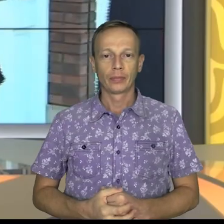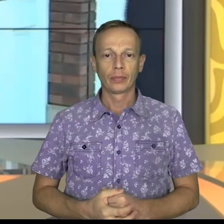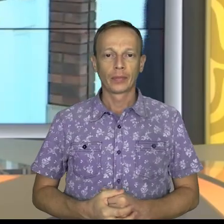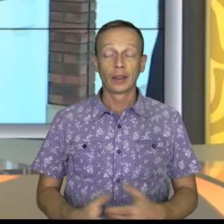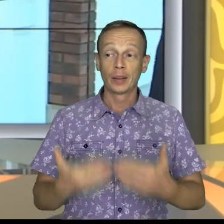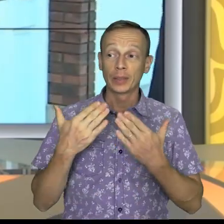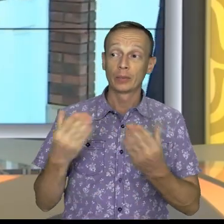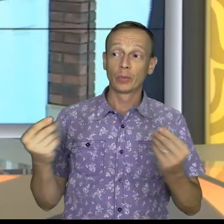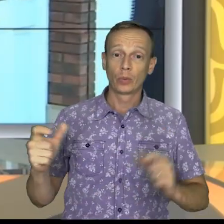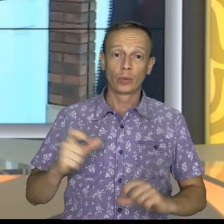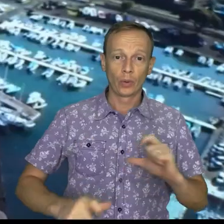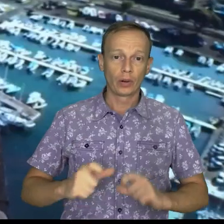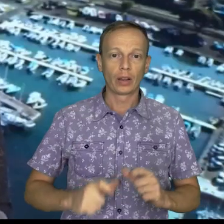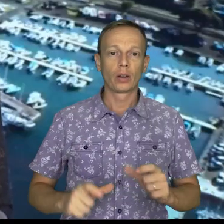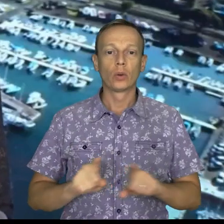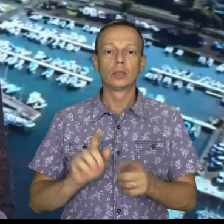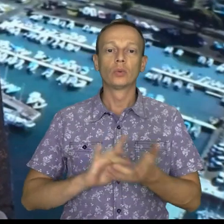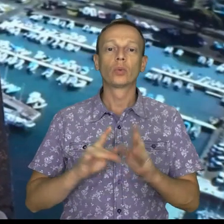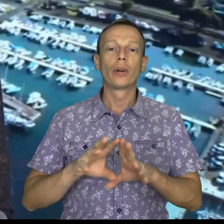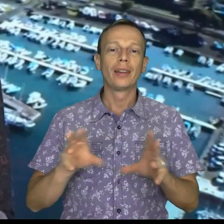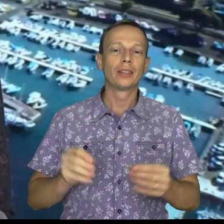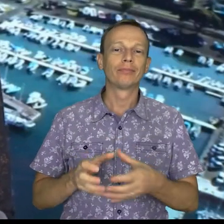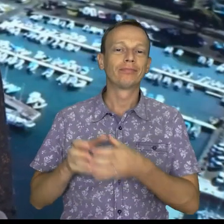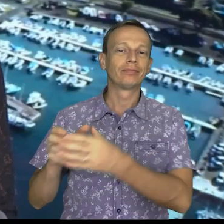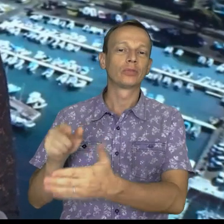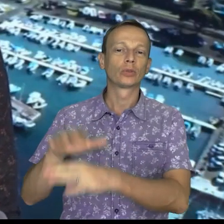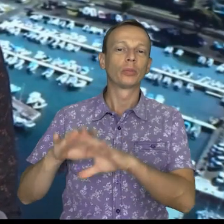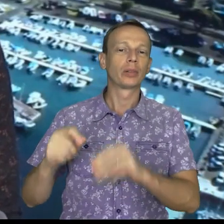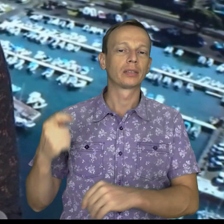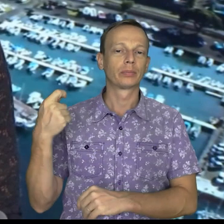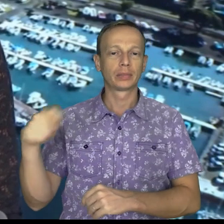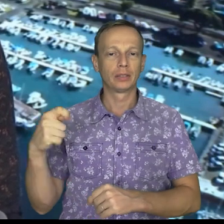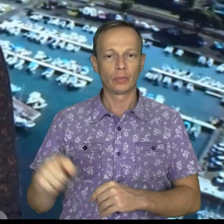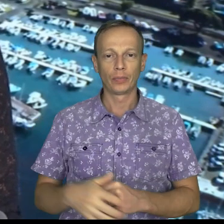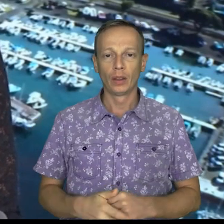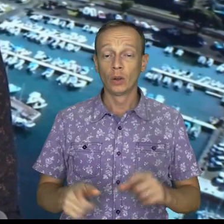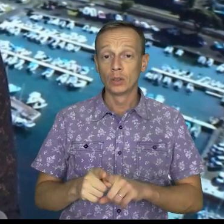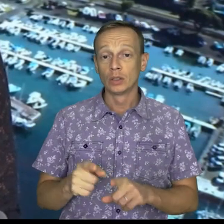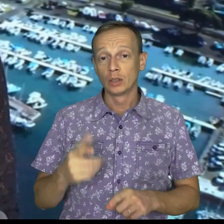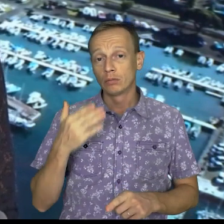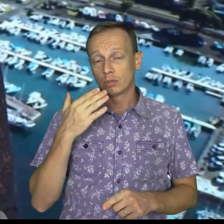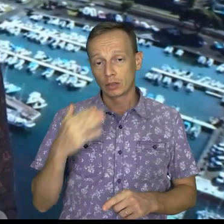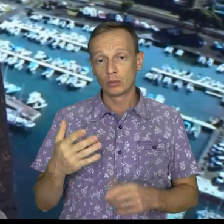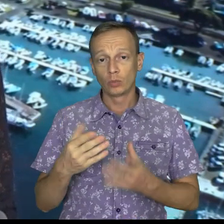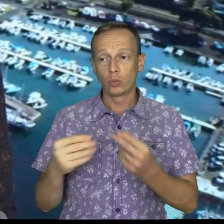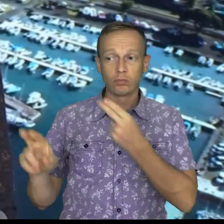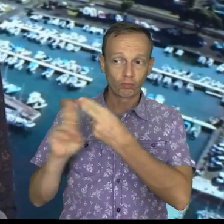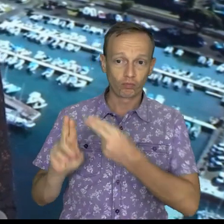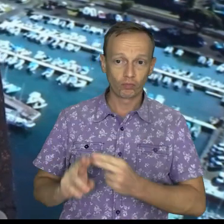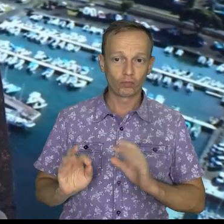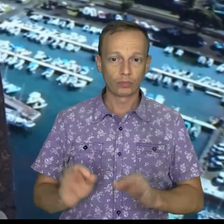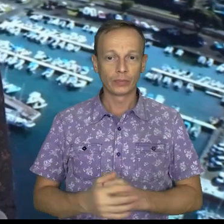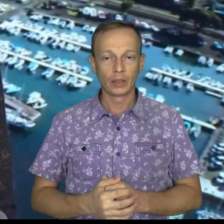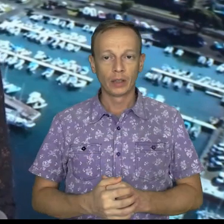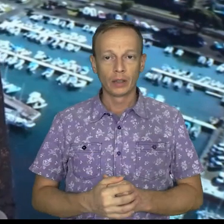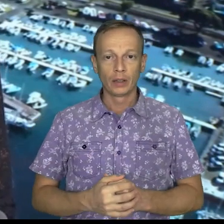Merci. Merci beaucoup, Caroline Fari, et à toute l'équipe depuis la présidence pour ce direct et merci aussi à Fatriha pour toutes ces